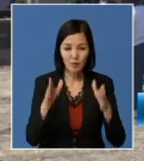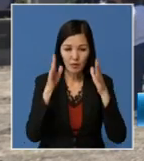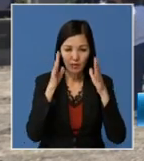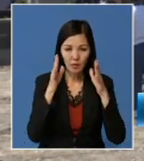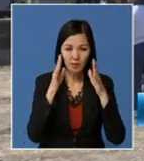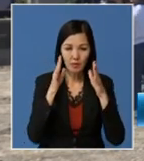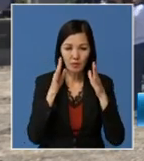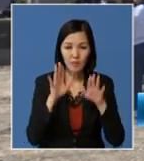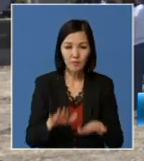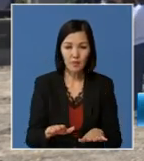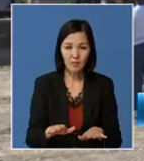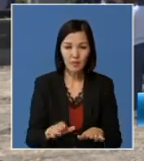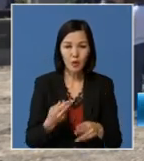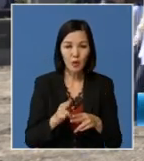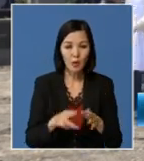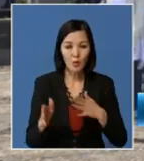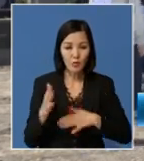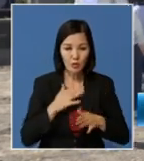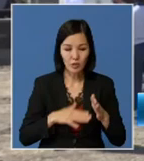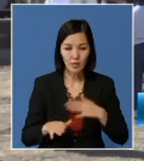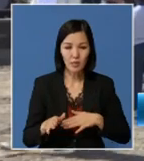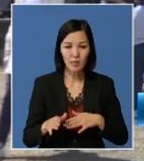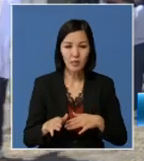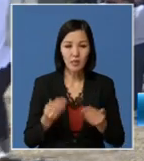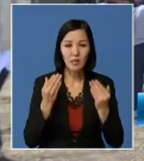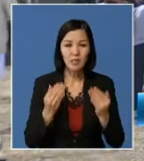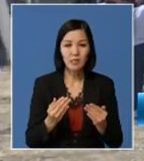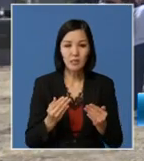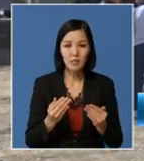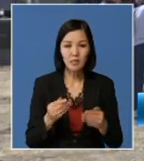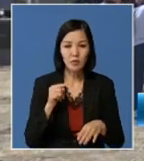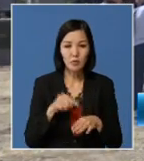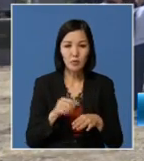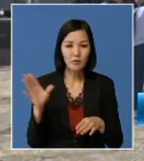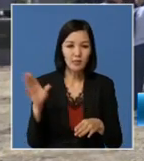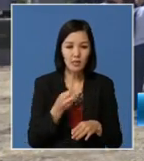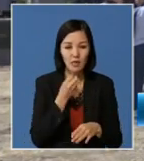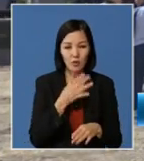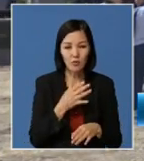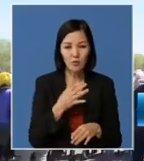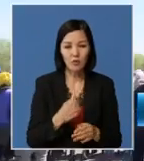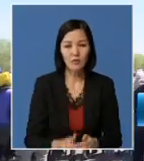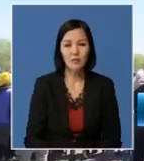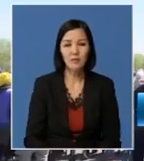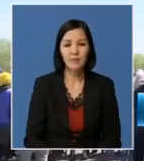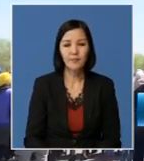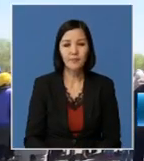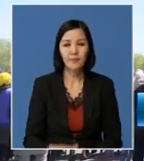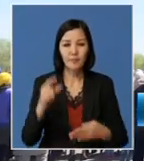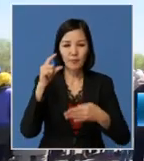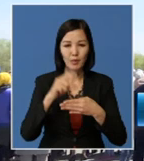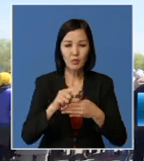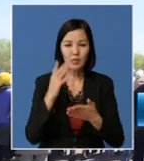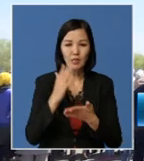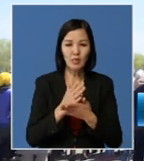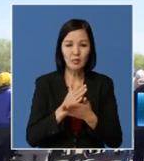для этого месте. Я очень рад данному событию. Сейчас я испытываю все самые лучшие чувства. Мечеть расположилась на